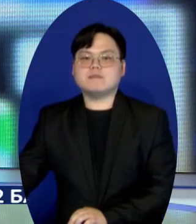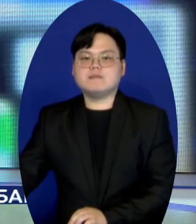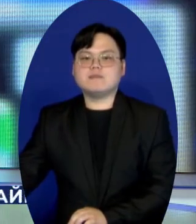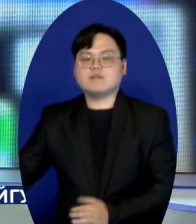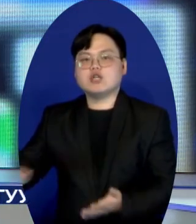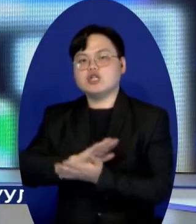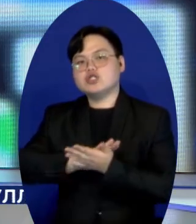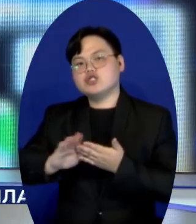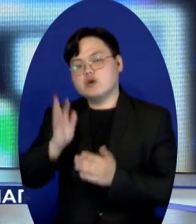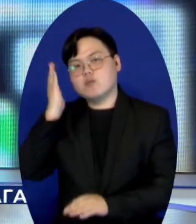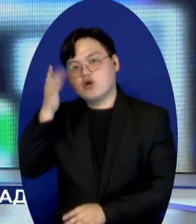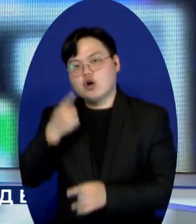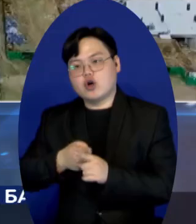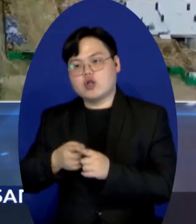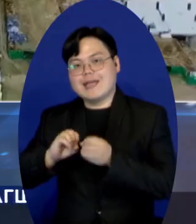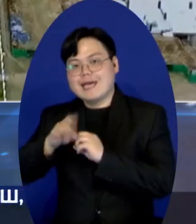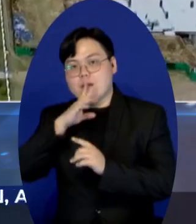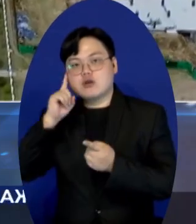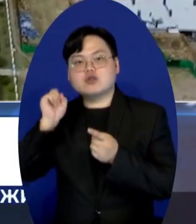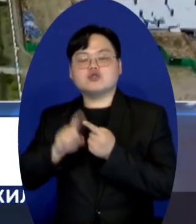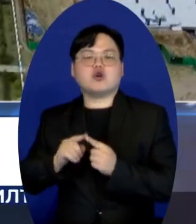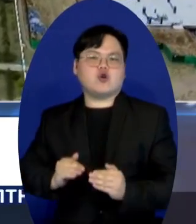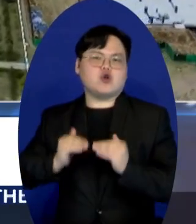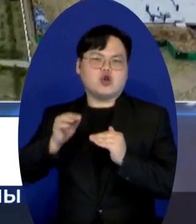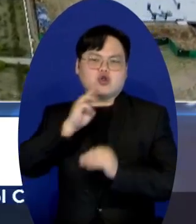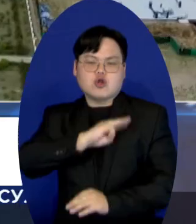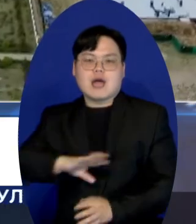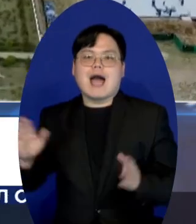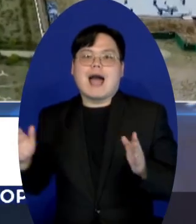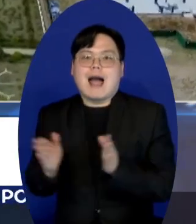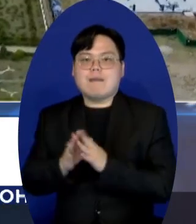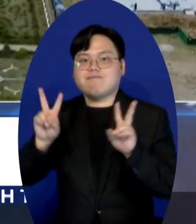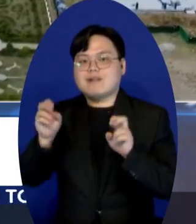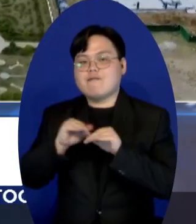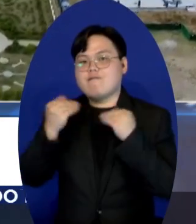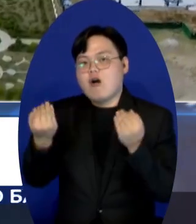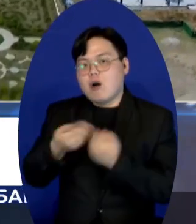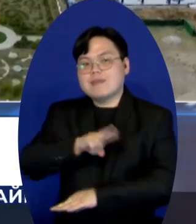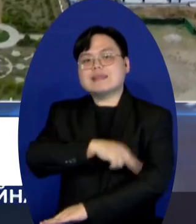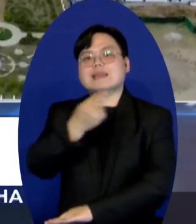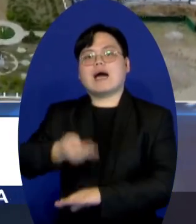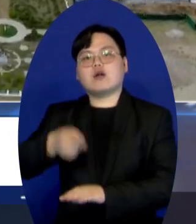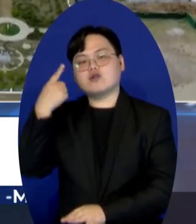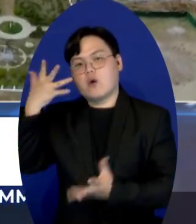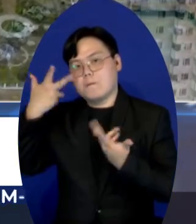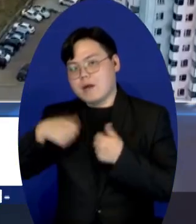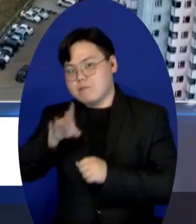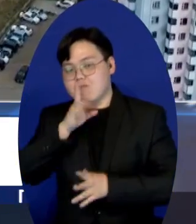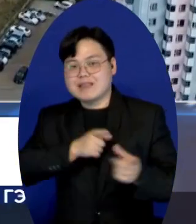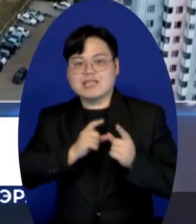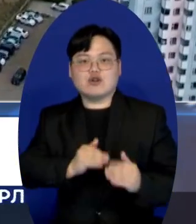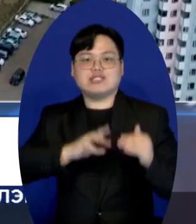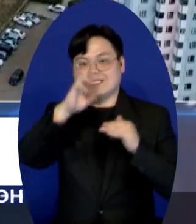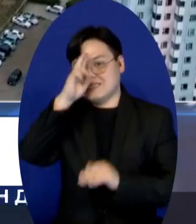Шин сэргэлтийн бодлогыг орон нутагт хэрэгжүүлэх зорилготой хөгжлийн төлөө хамтдаа форум Маргааш Дархуул аймагт болно. Эдийн засгийн хөгжлийн яам, олон улсын